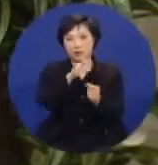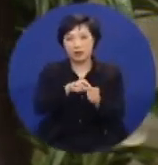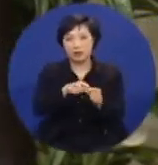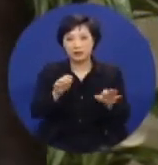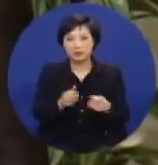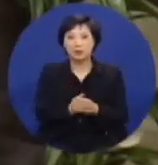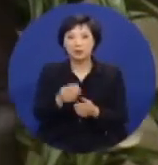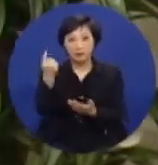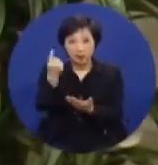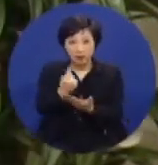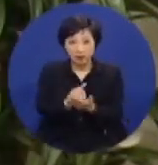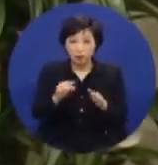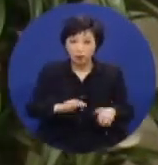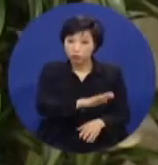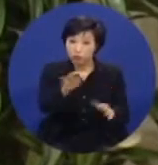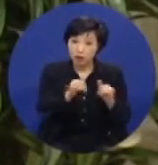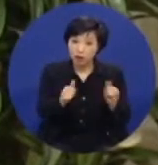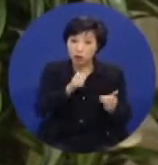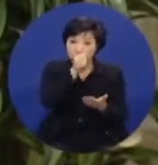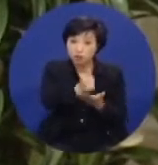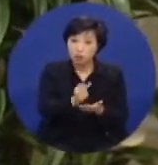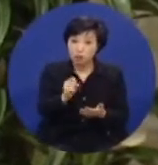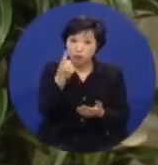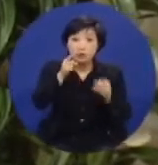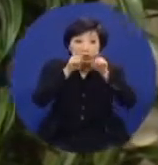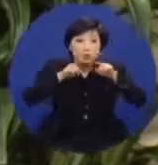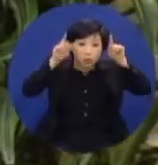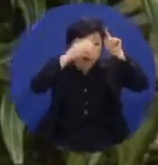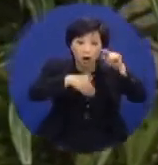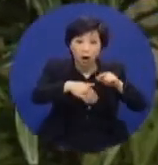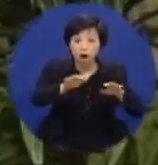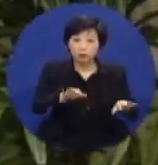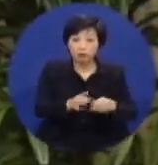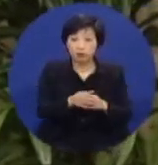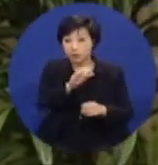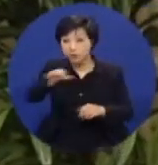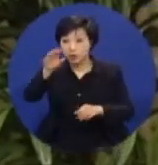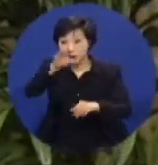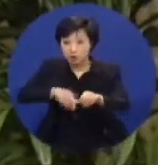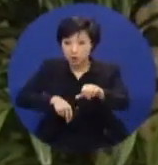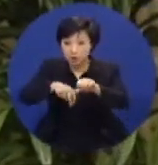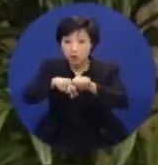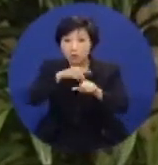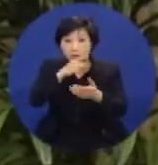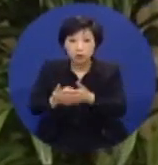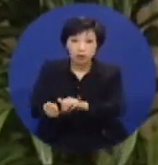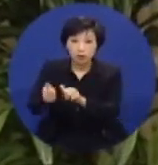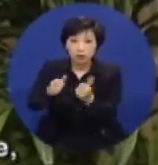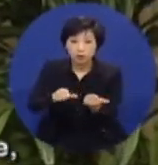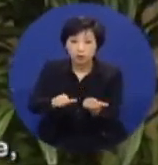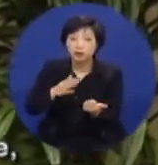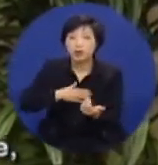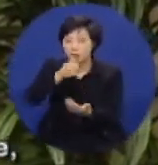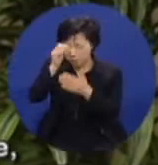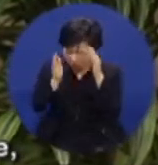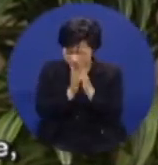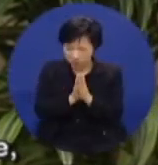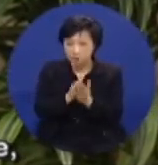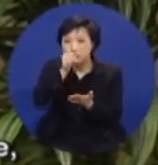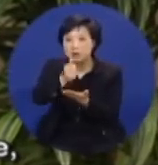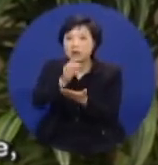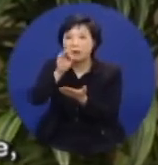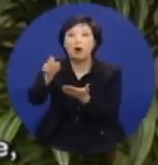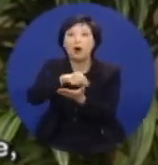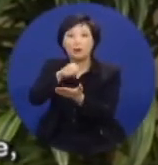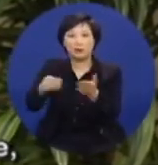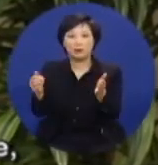지옥가는 데 십자가에 달려 피 흘려서 내 쥐 값은 카퍼 줘버려 지니 쉬어 꾸 낼